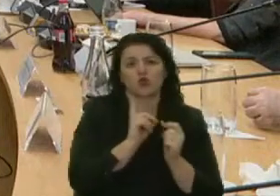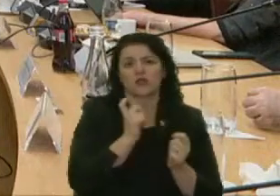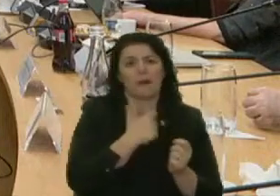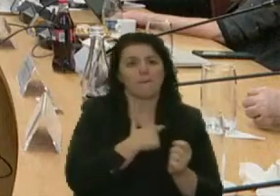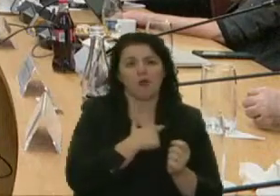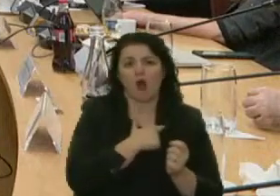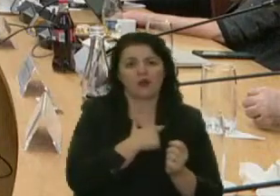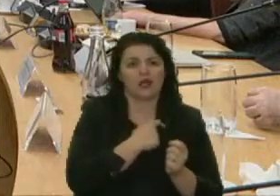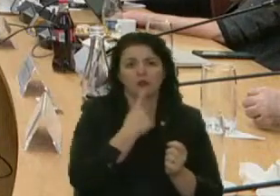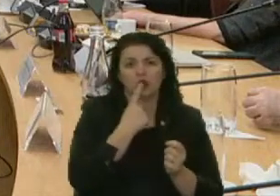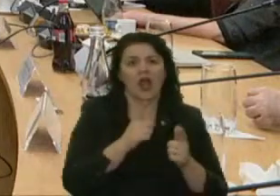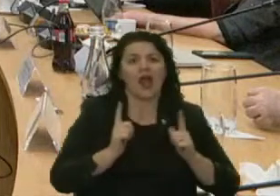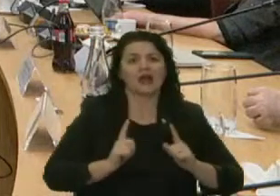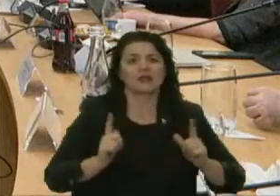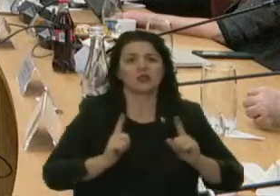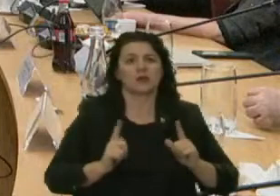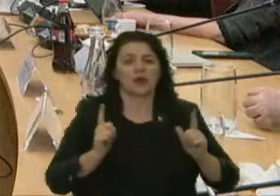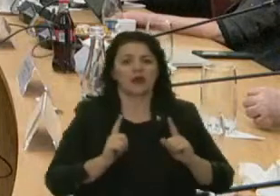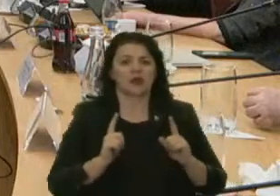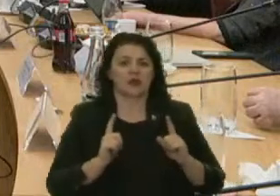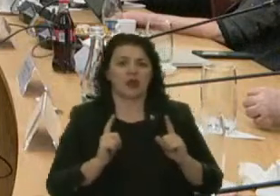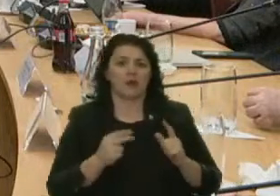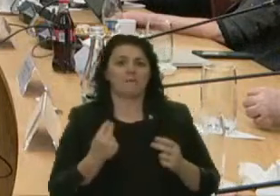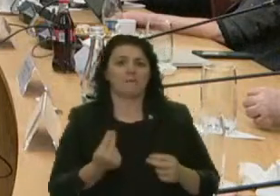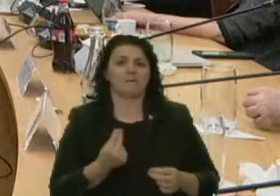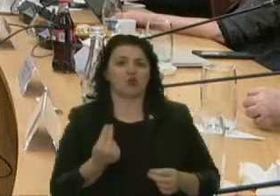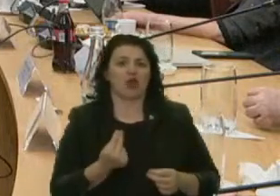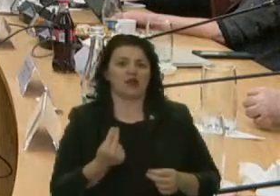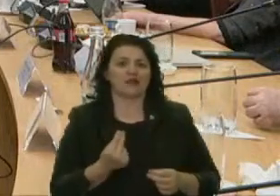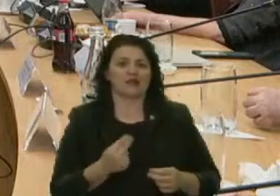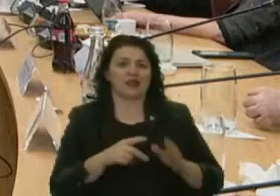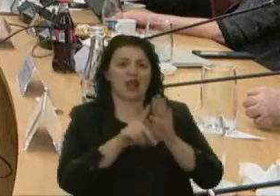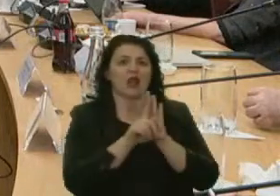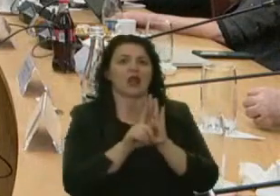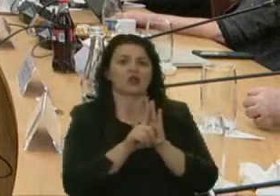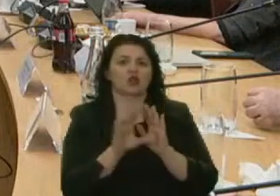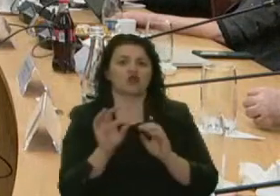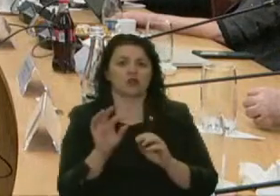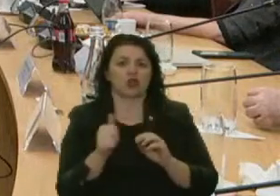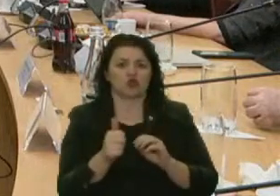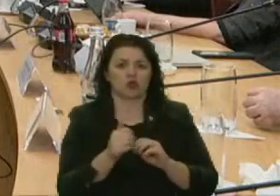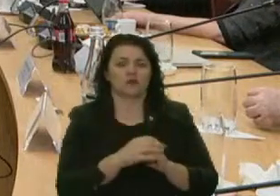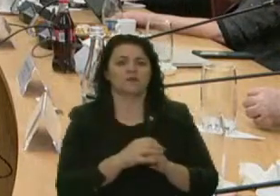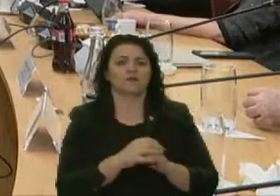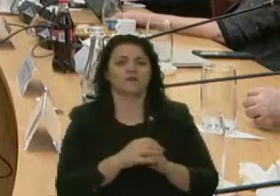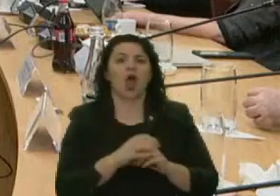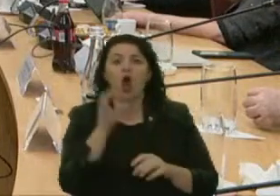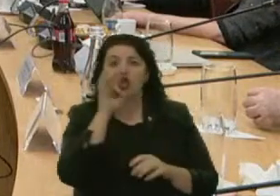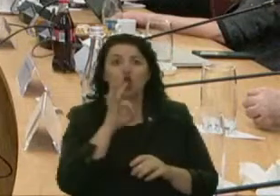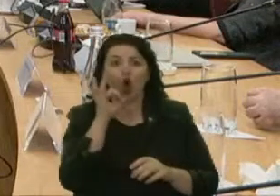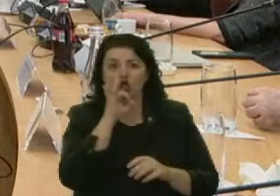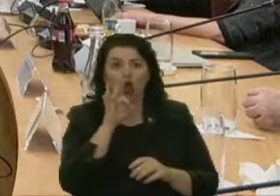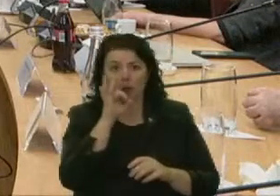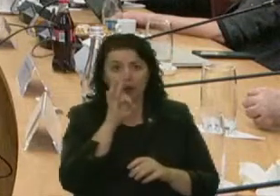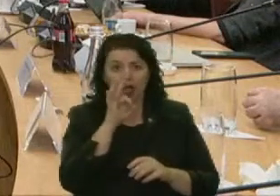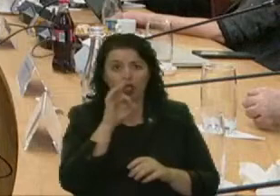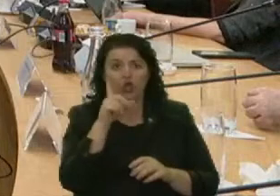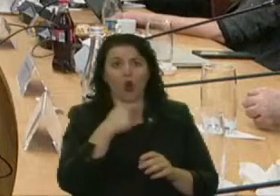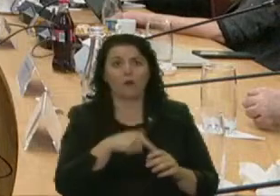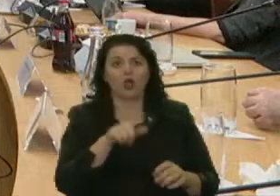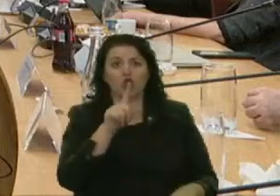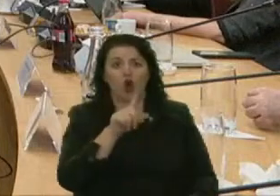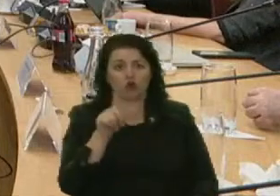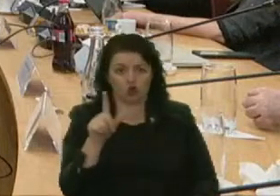poate pentru că se așteaptă promulgarea versiunii îmbunătățite a legii lucrul ăsta s a întâmplat în octombrie în acel an în 2022